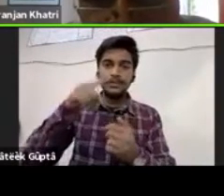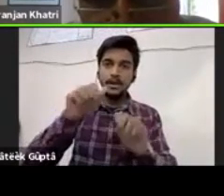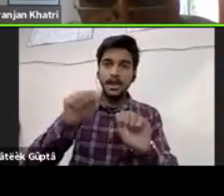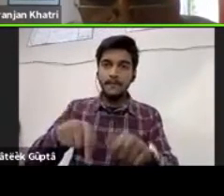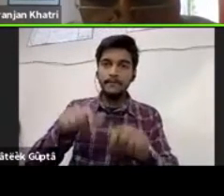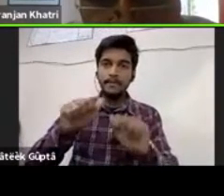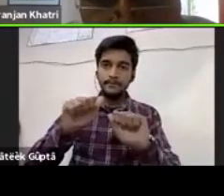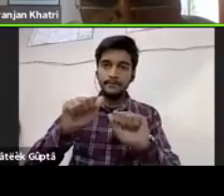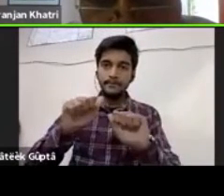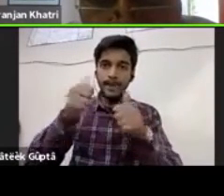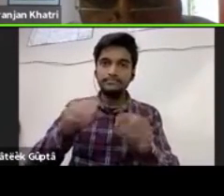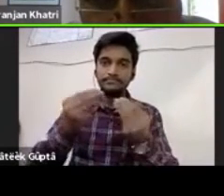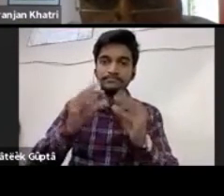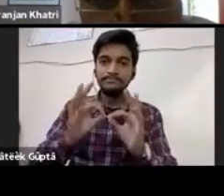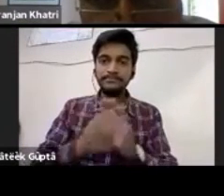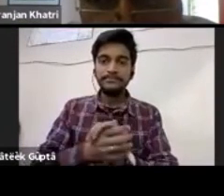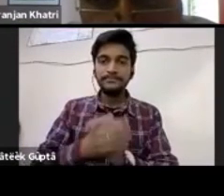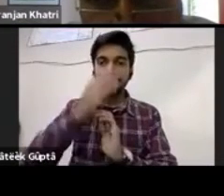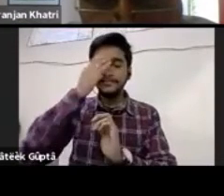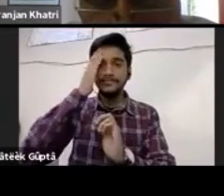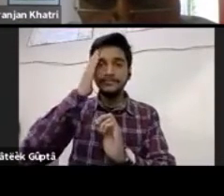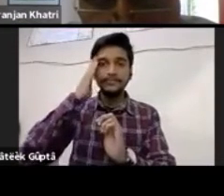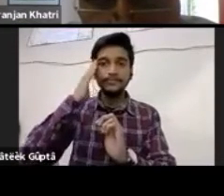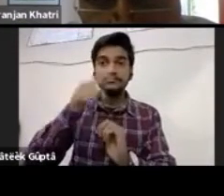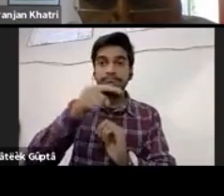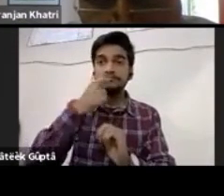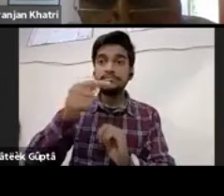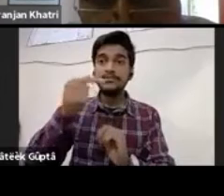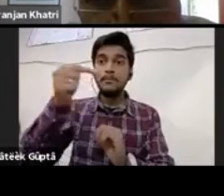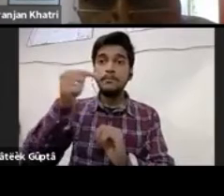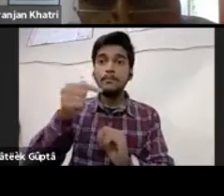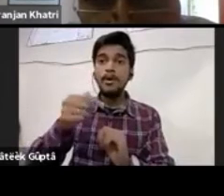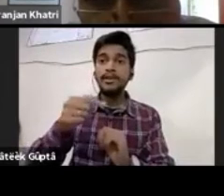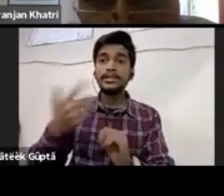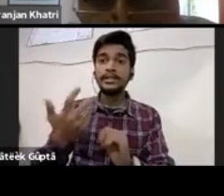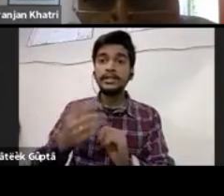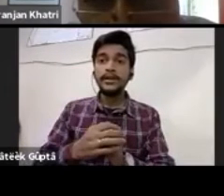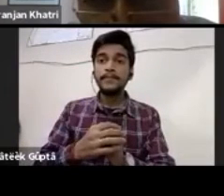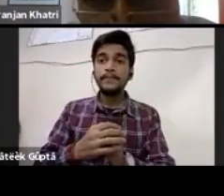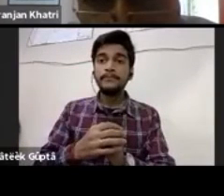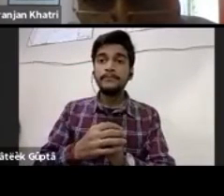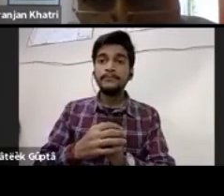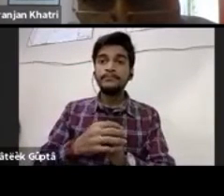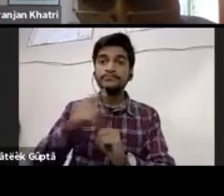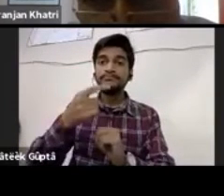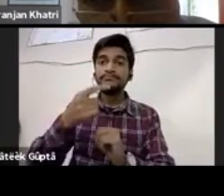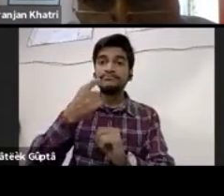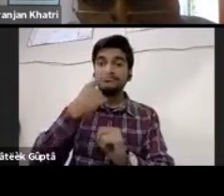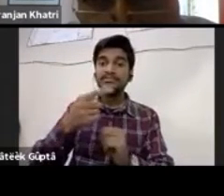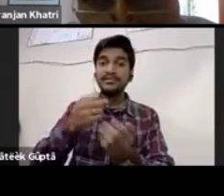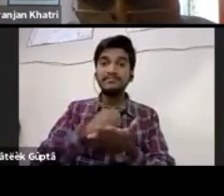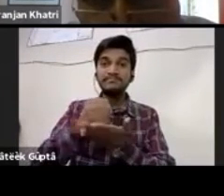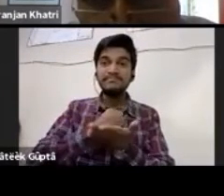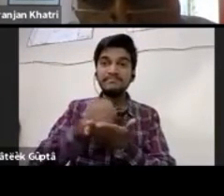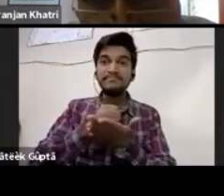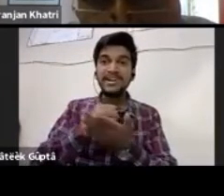राहुल, थैंक यू. ओके, सो द पॉइंट आई एम मेकिंग इज दैट देयर इज इनफ टू बी डन इन द पार्शियल डिसेबिलिटी